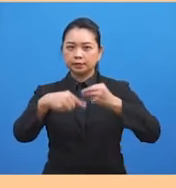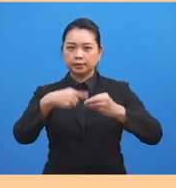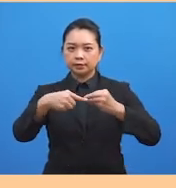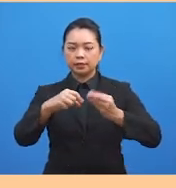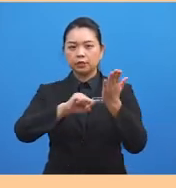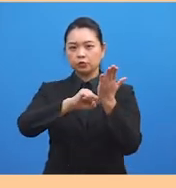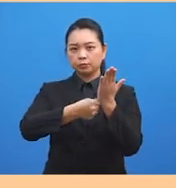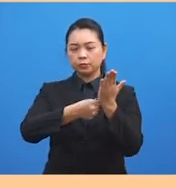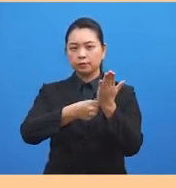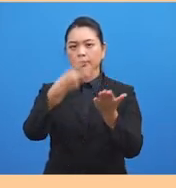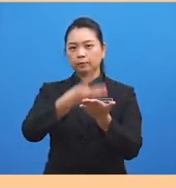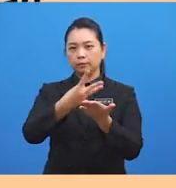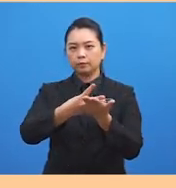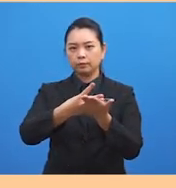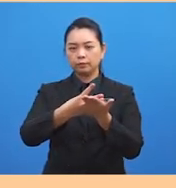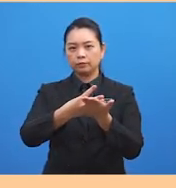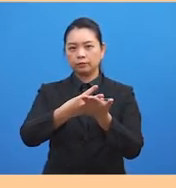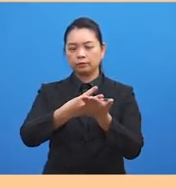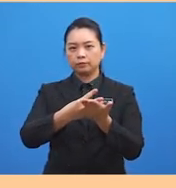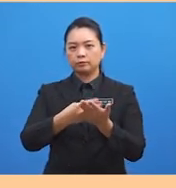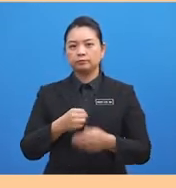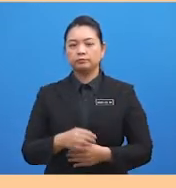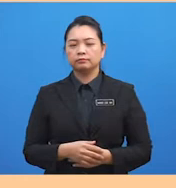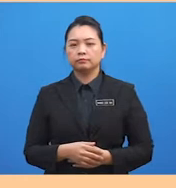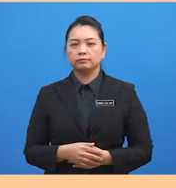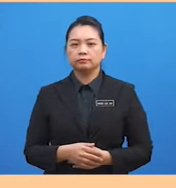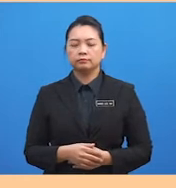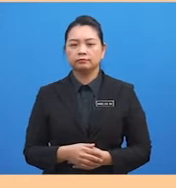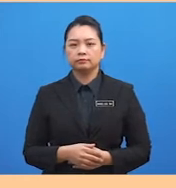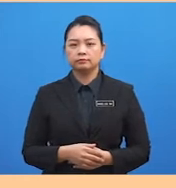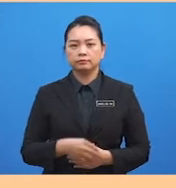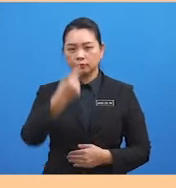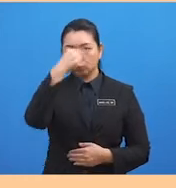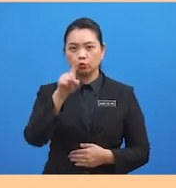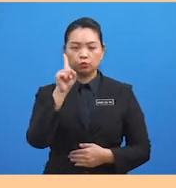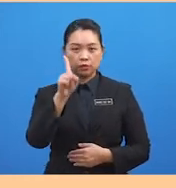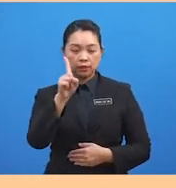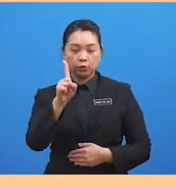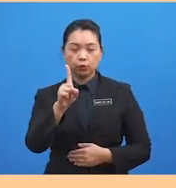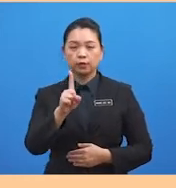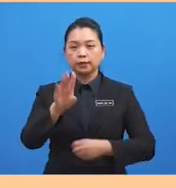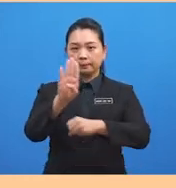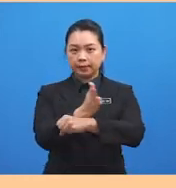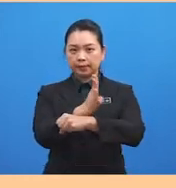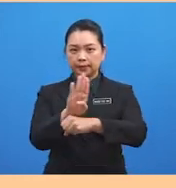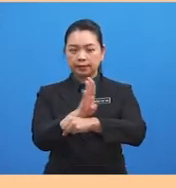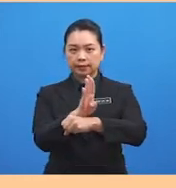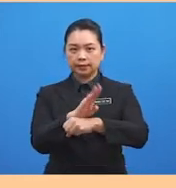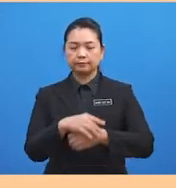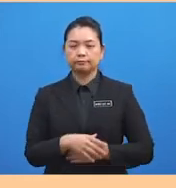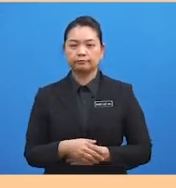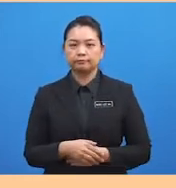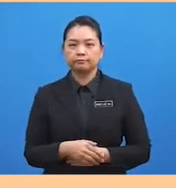tentang sumber pembiayaan. Sumber pembiayaan untuk sesebuah perniagaan